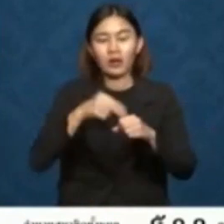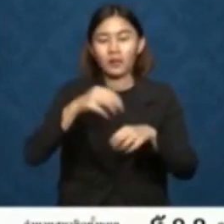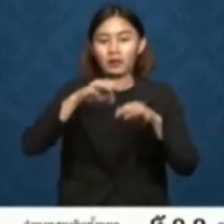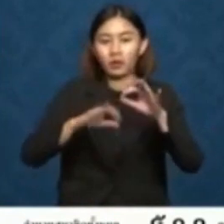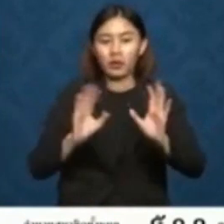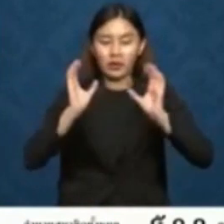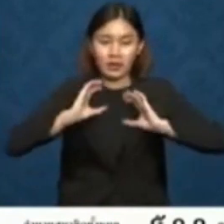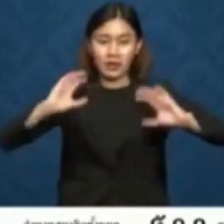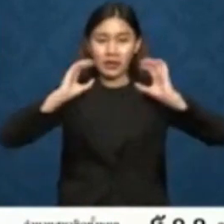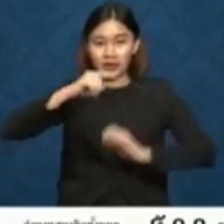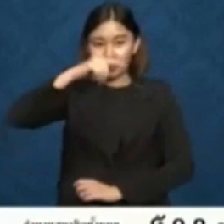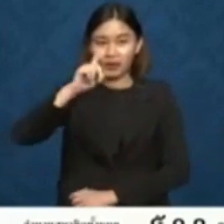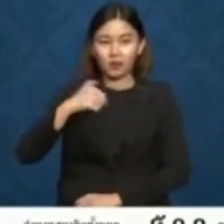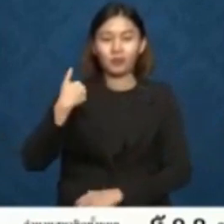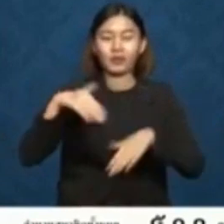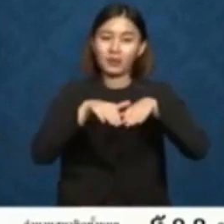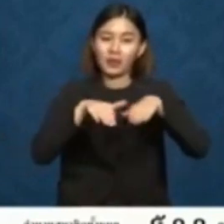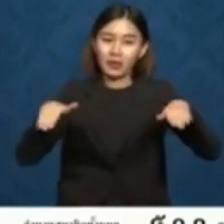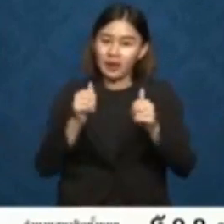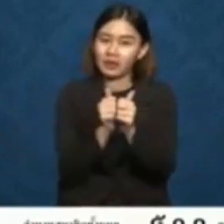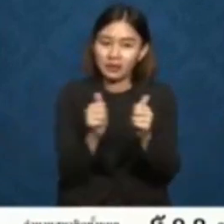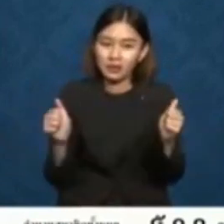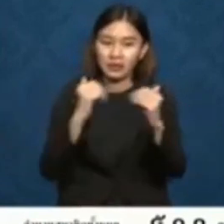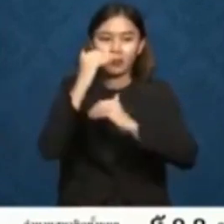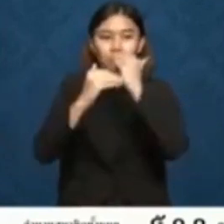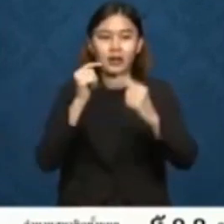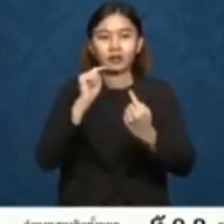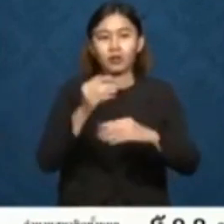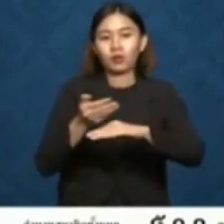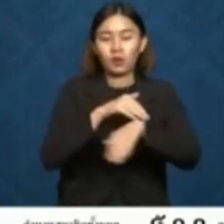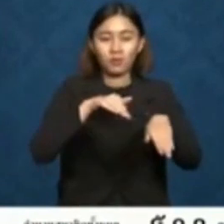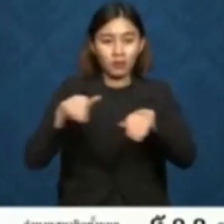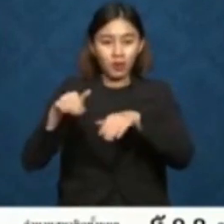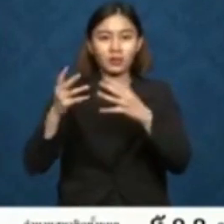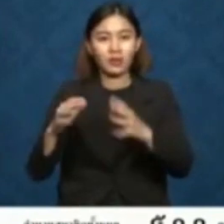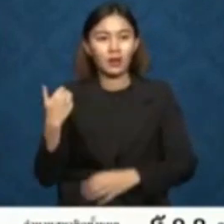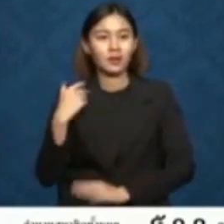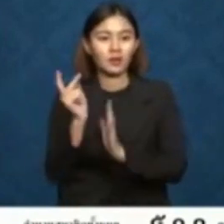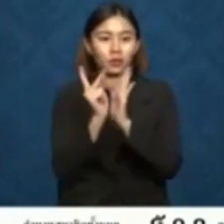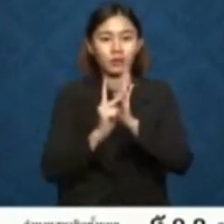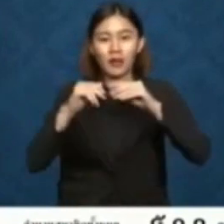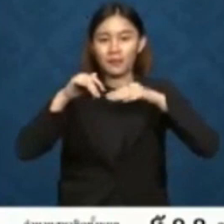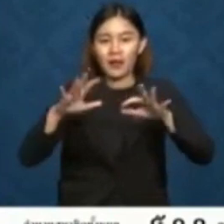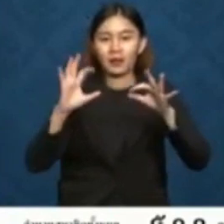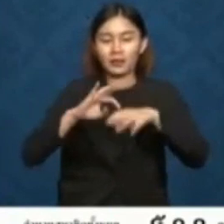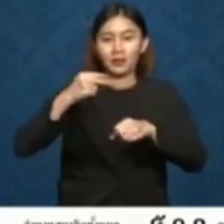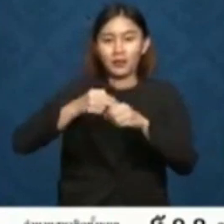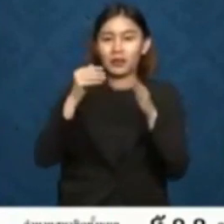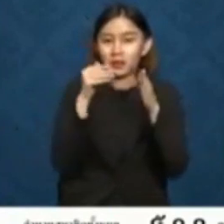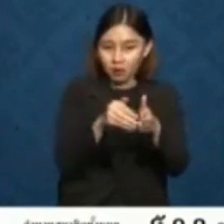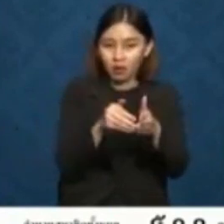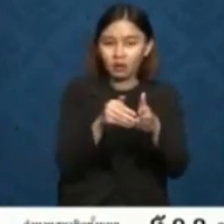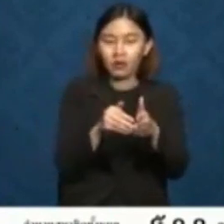นะจากเหตุการณ์แบบนี้รัฐไทยควรมีมาตรการที่ดีกว่าเดิมในการรับมือครับรวมถึงควรออกกฎหมาย